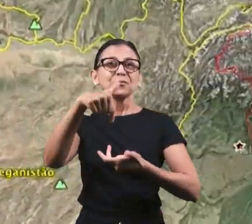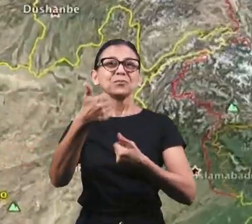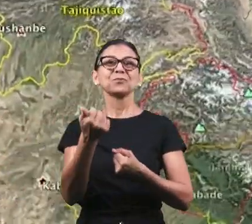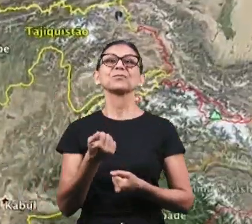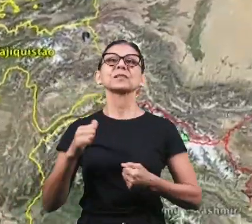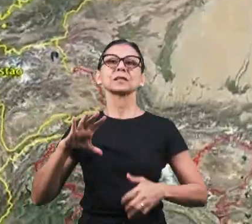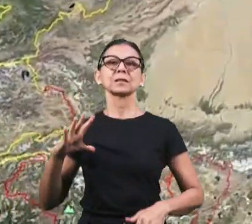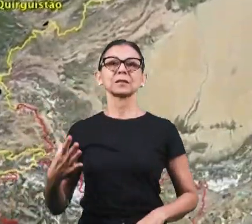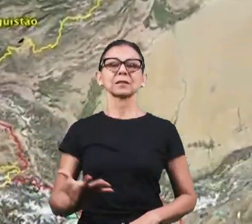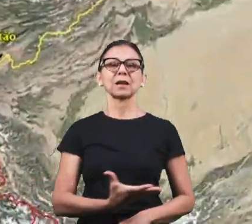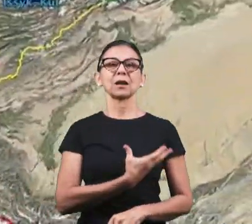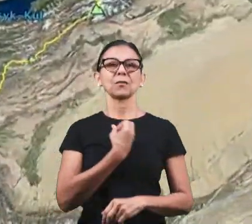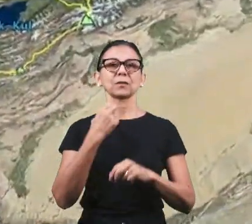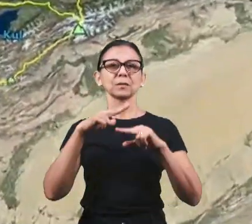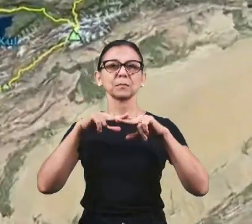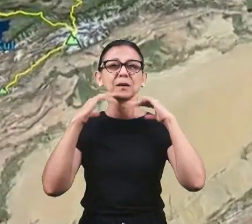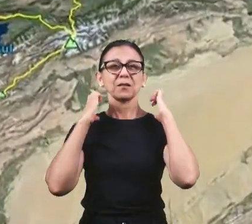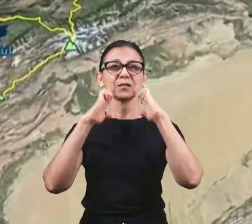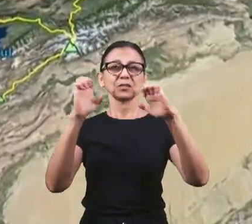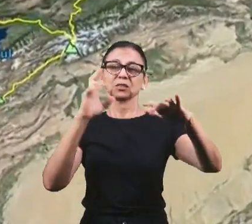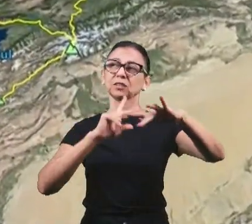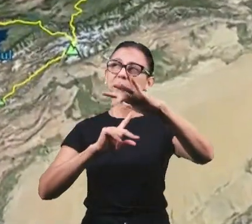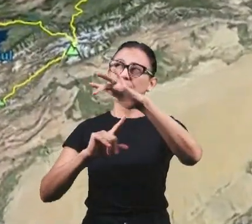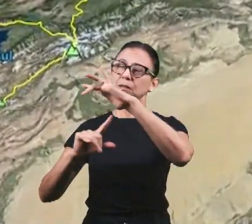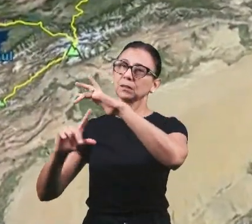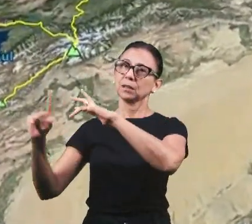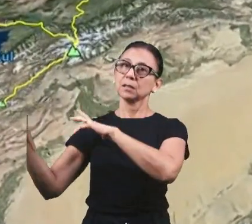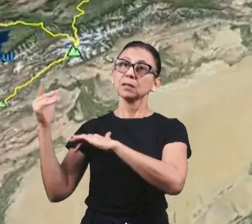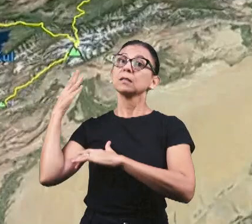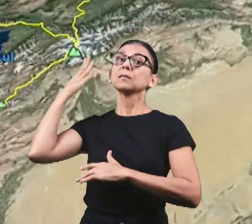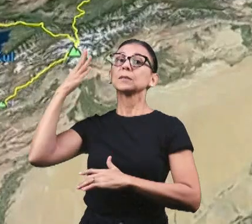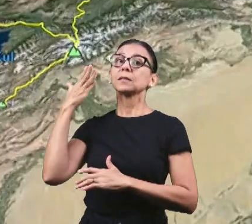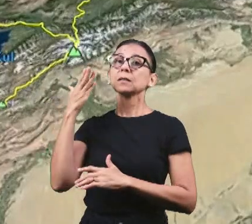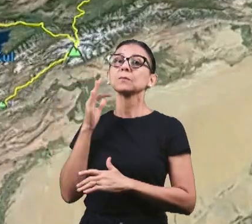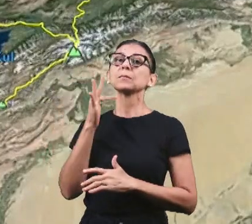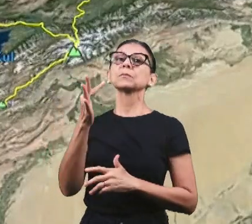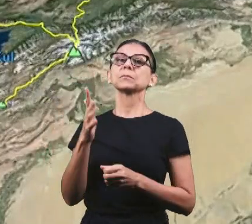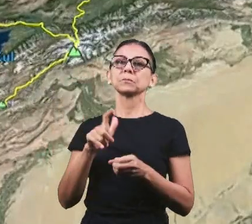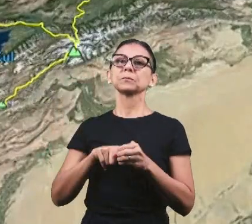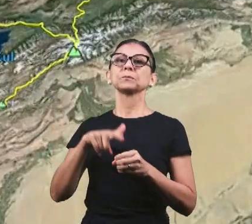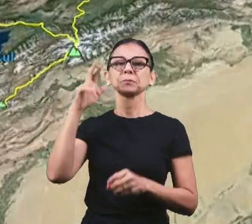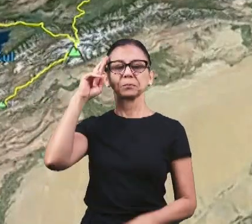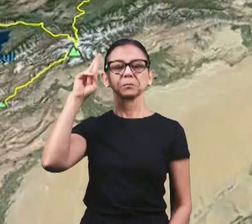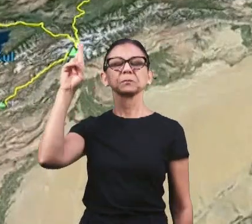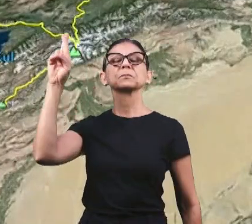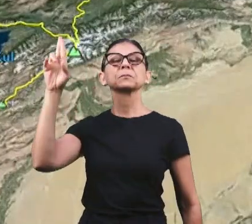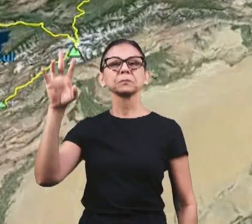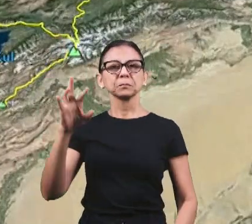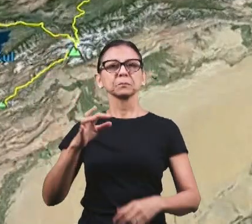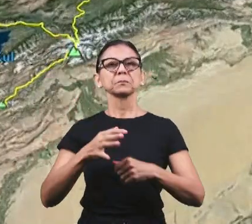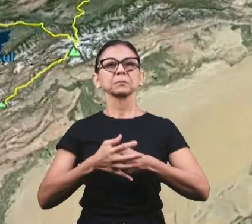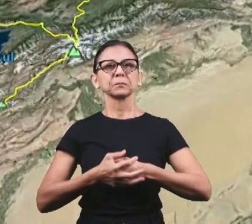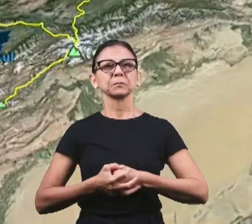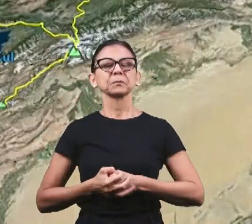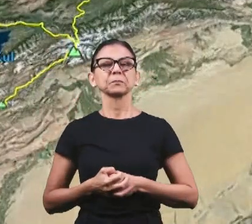par l'évangile éternel et par le message du retour imminent du Seigneur Jésus.